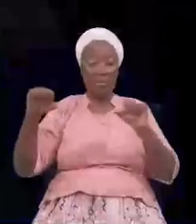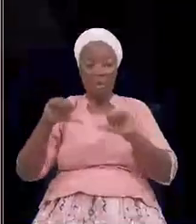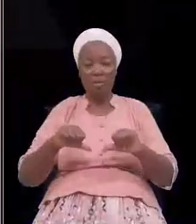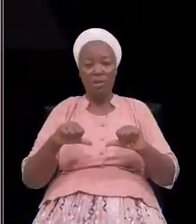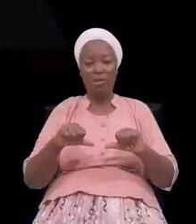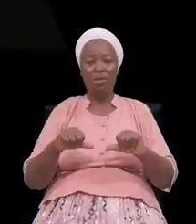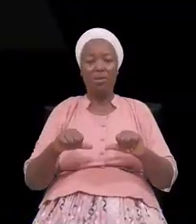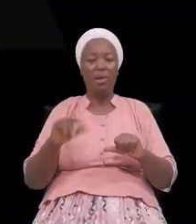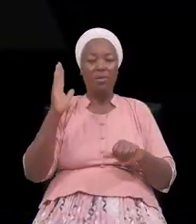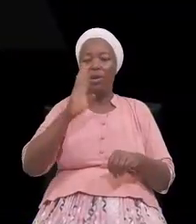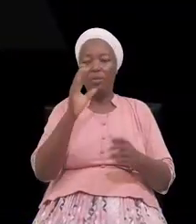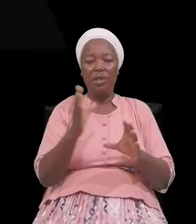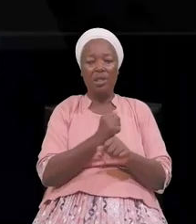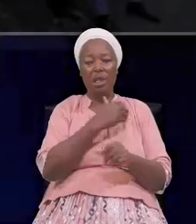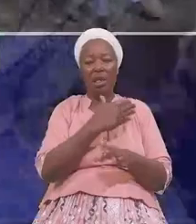sera ôtée.